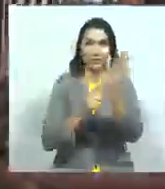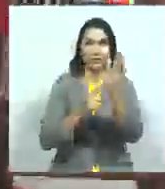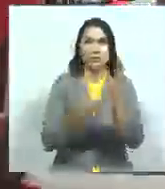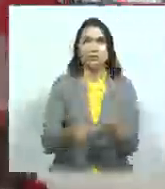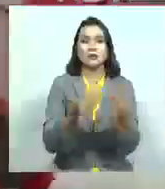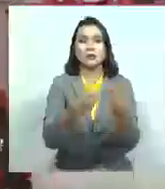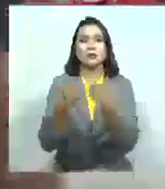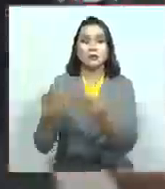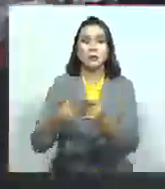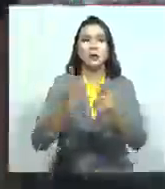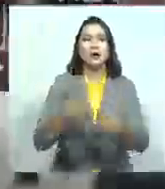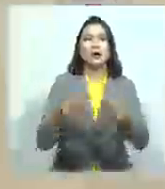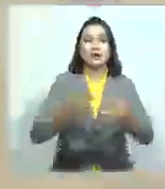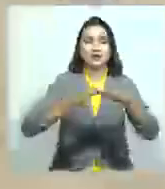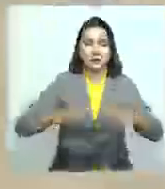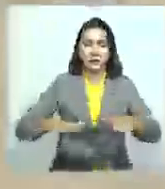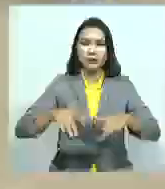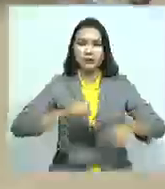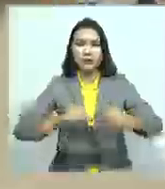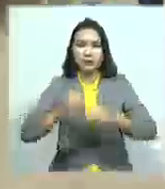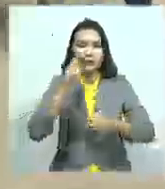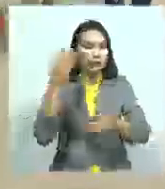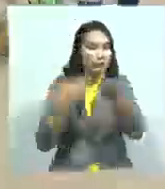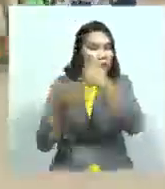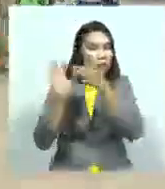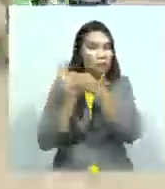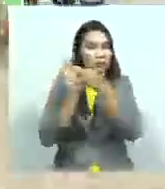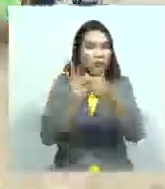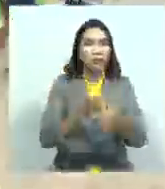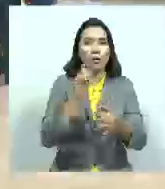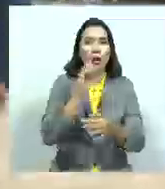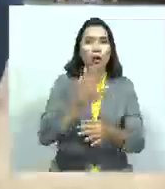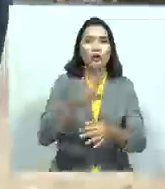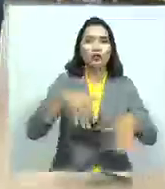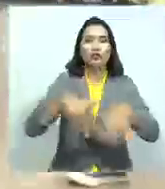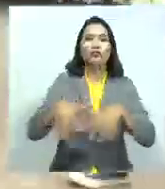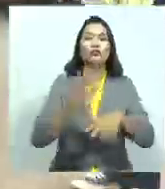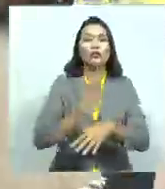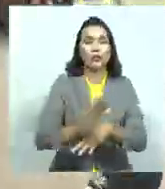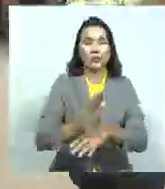ปลูกฝังเด็กเยาวชนสืบสานวิถีชีวิตมรดกท้องที่ภูมิปัญญาท้องถิ่น